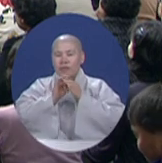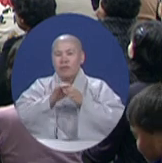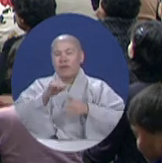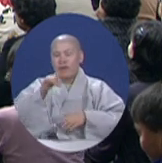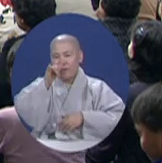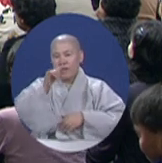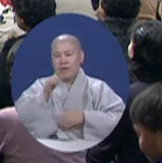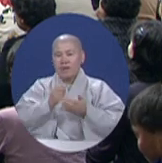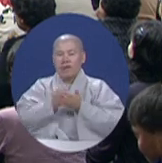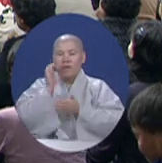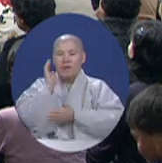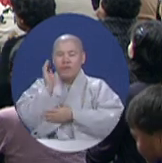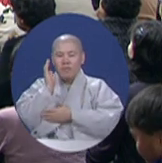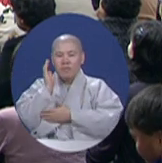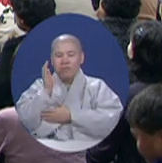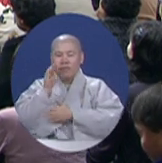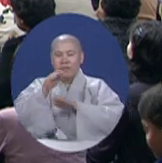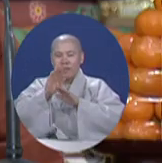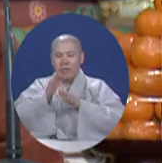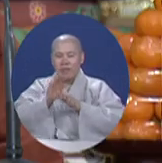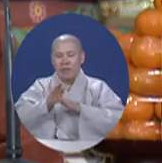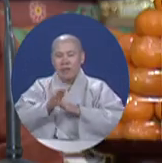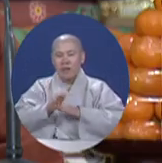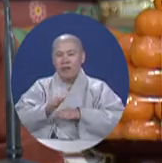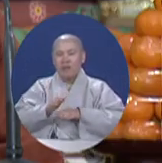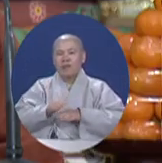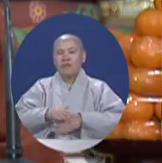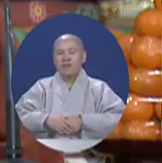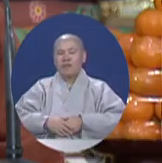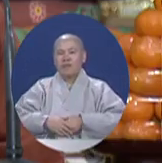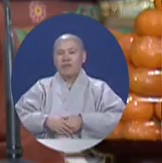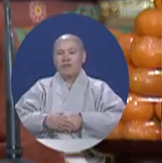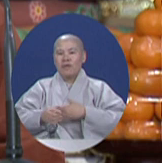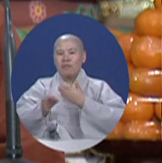법문을 서산 스님이 하시는 거예요. 그럼 우리는 이렇게